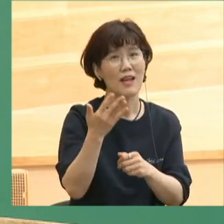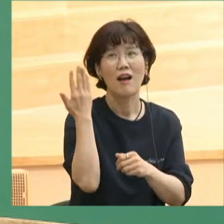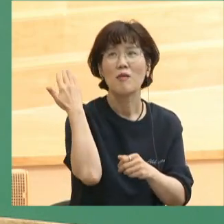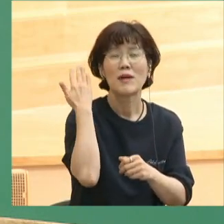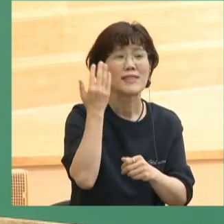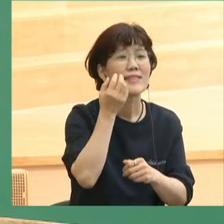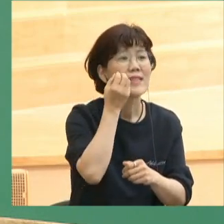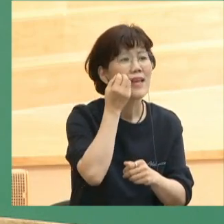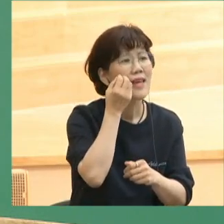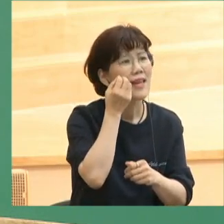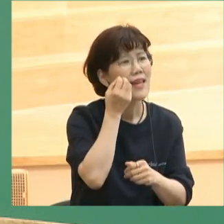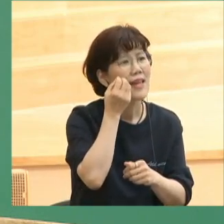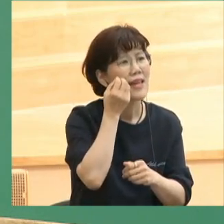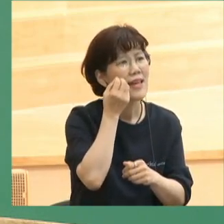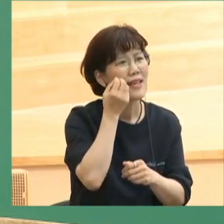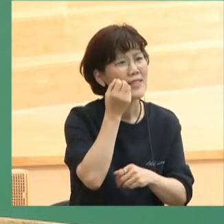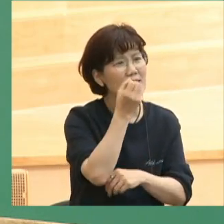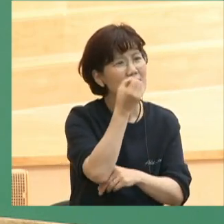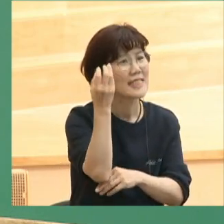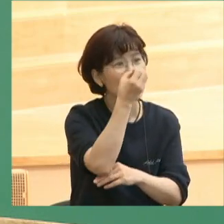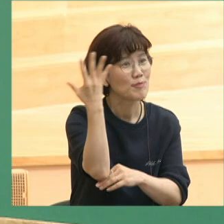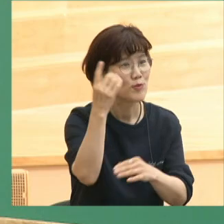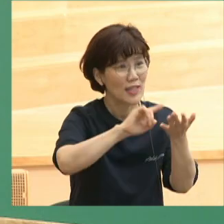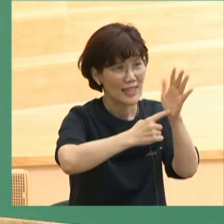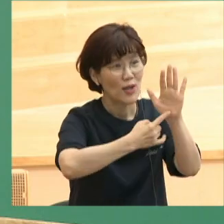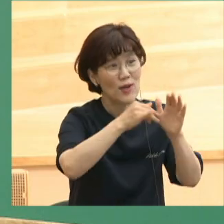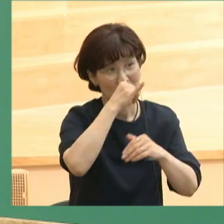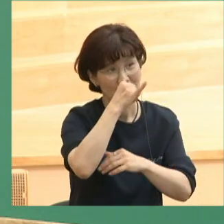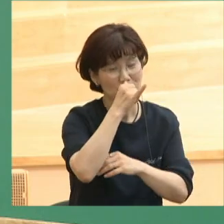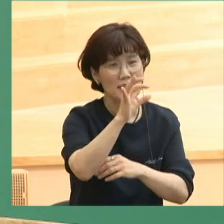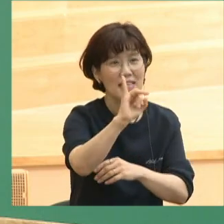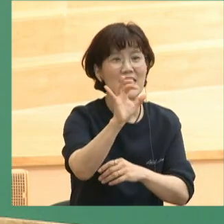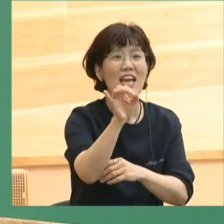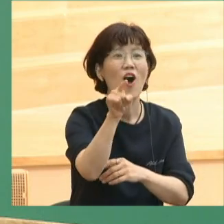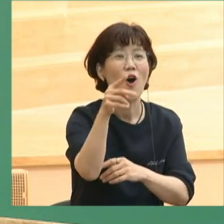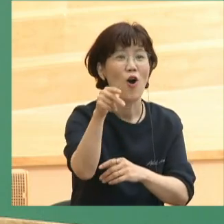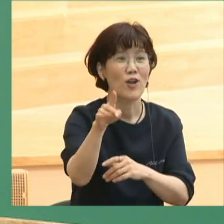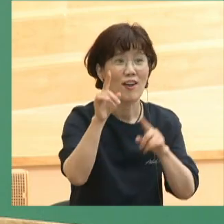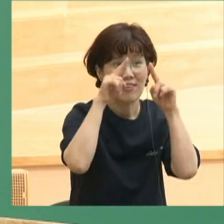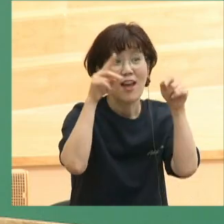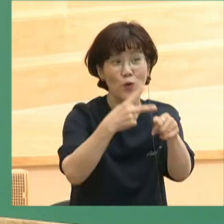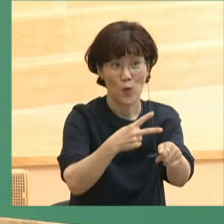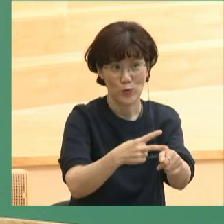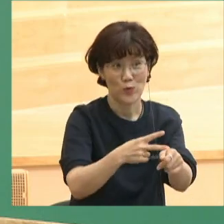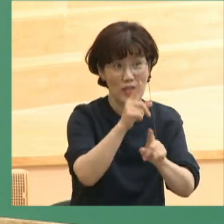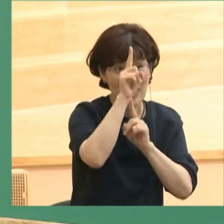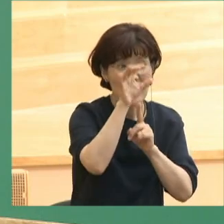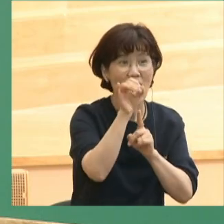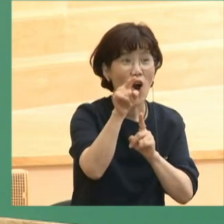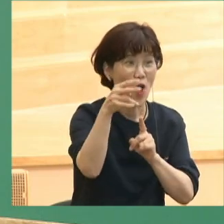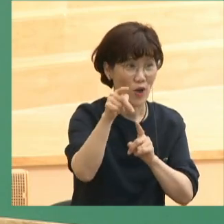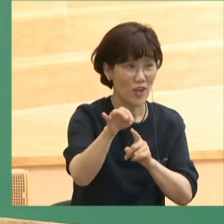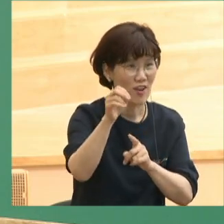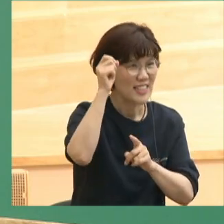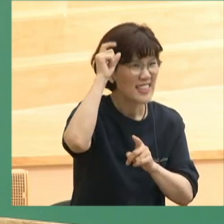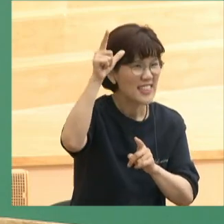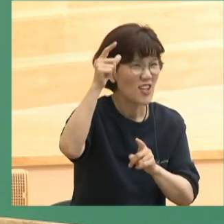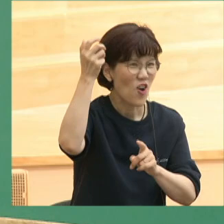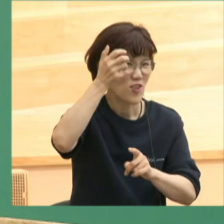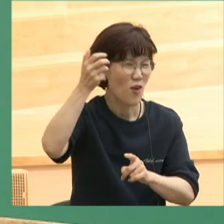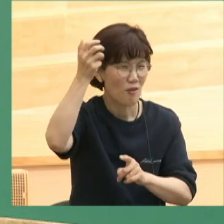이화여대 석자 교수 이어령 교수가 인터뷰하는 기사가 실렸어요. 이어령 박사는 지성과 영성의 만남이라